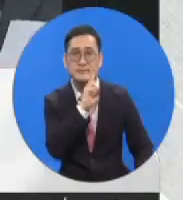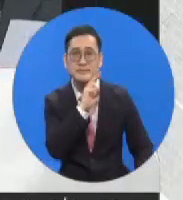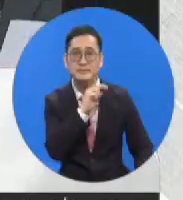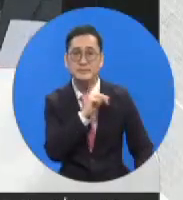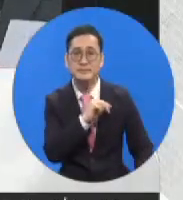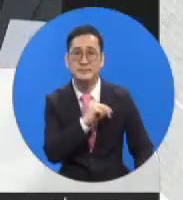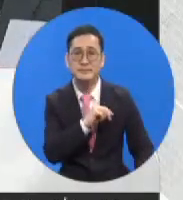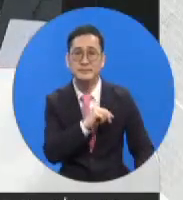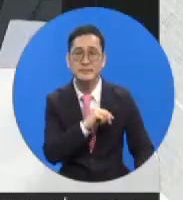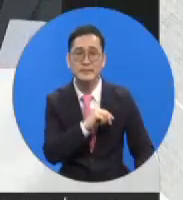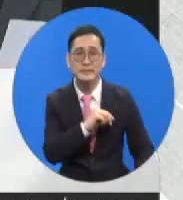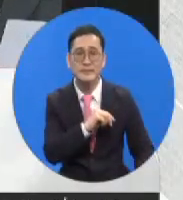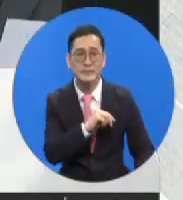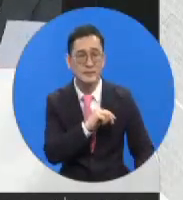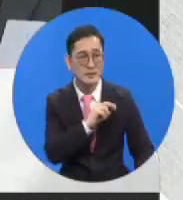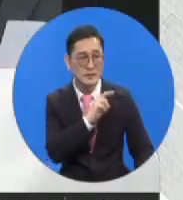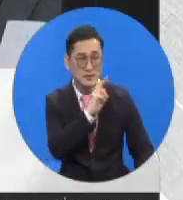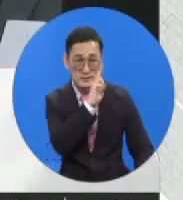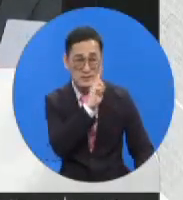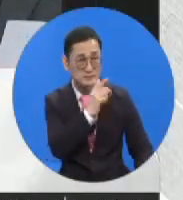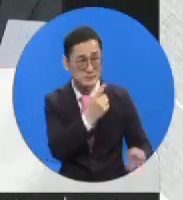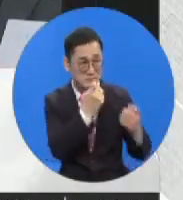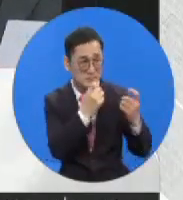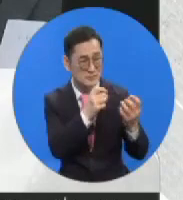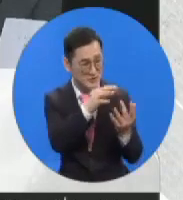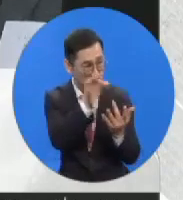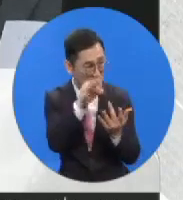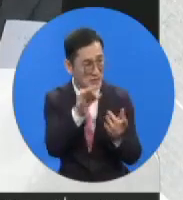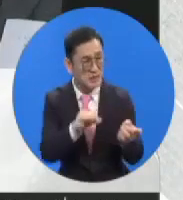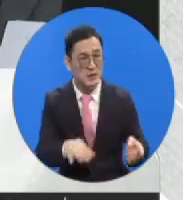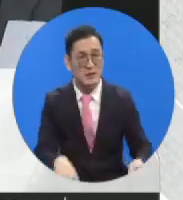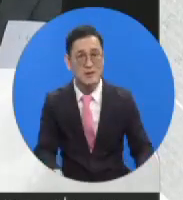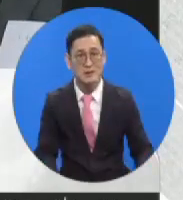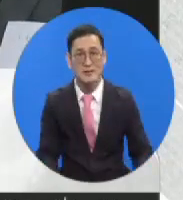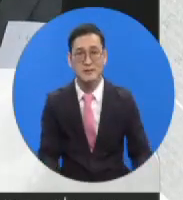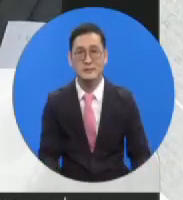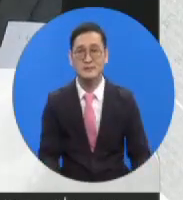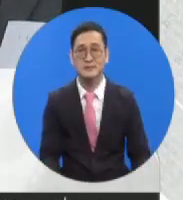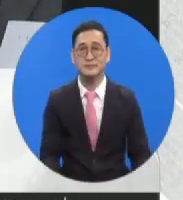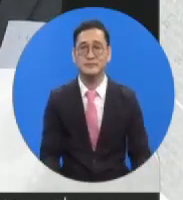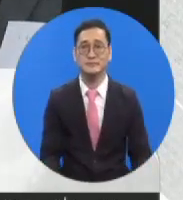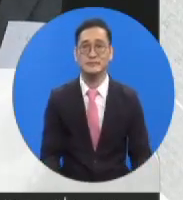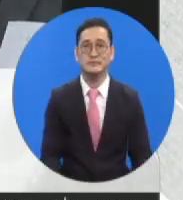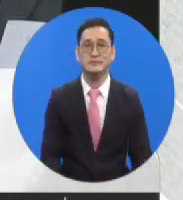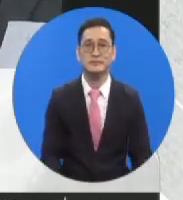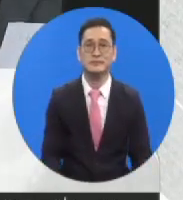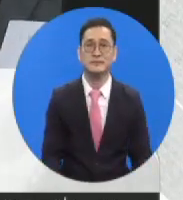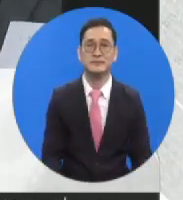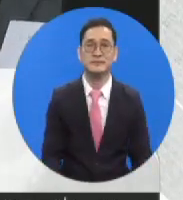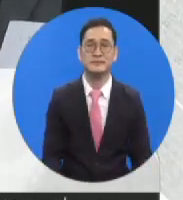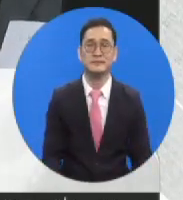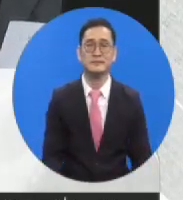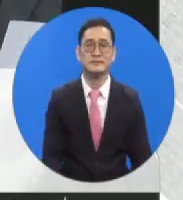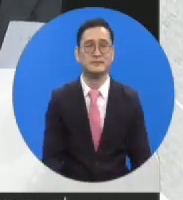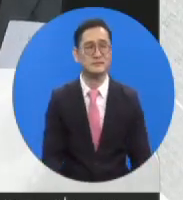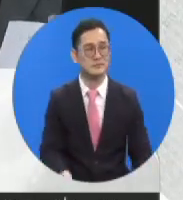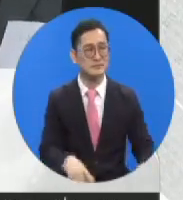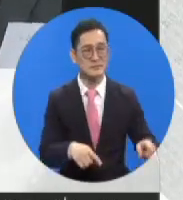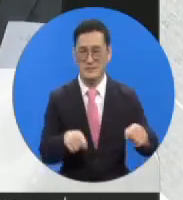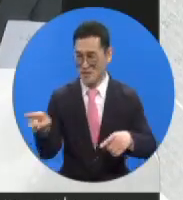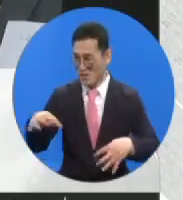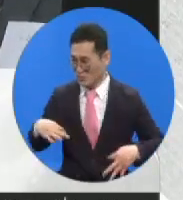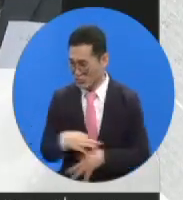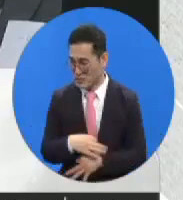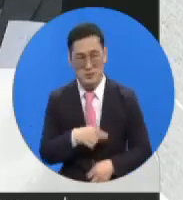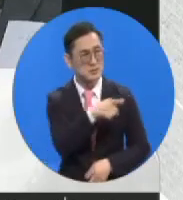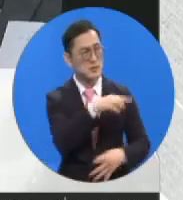때는 비난하고, 이 자체가 이것도 역시 불의인 거죠. 그래서 서로가 서로를 향해서 불의 아니냐 이렇게 얘기하는 거기 때문에, 굉장히